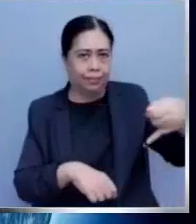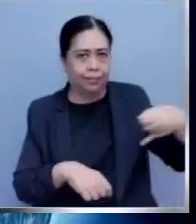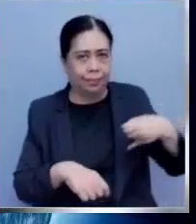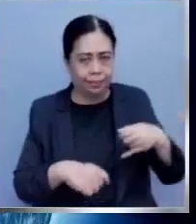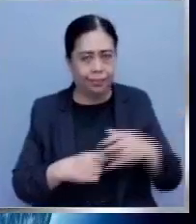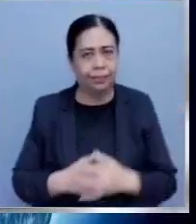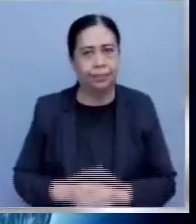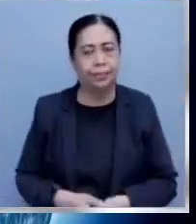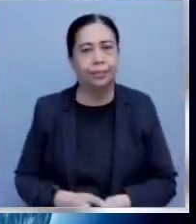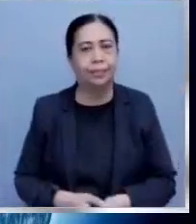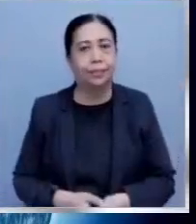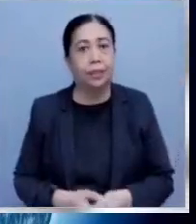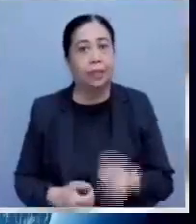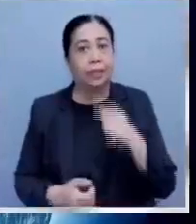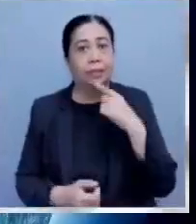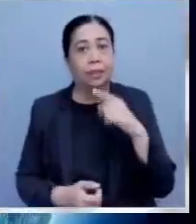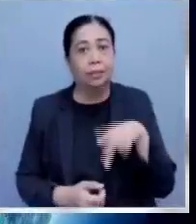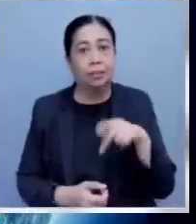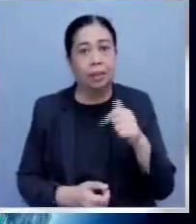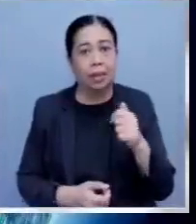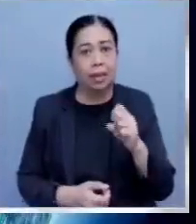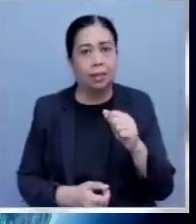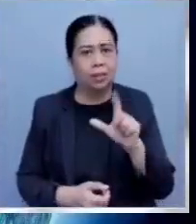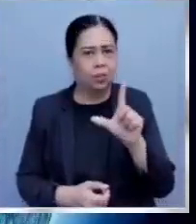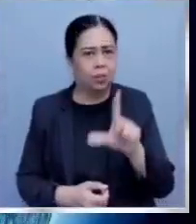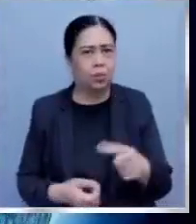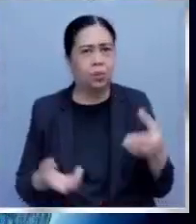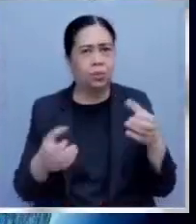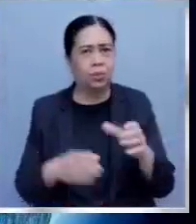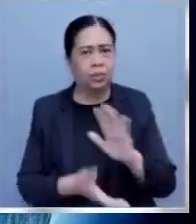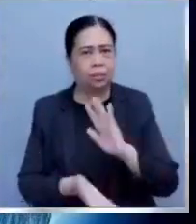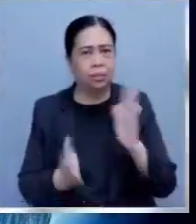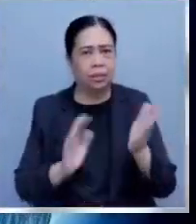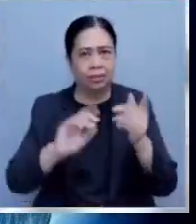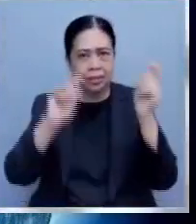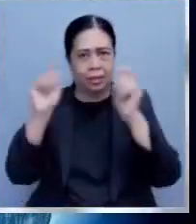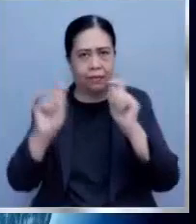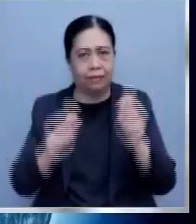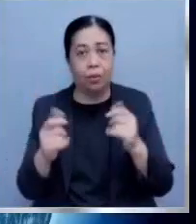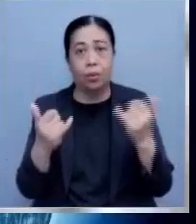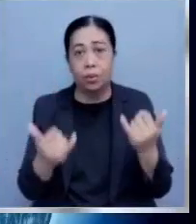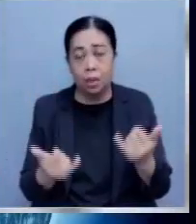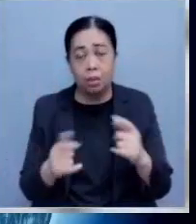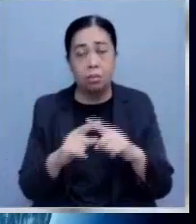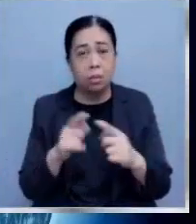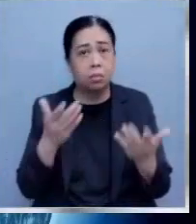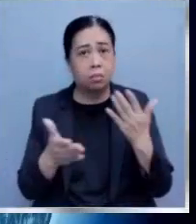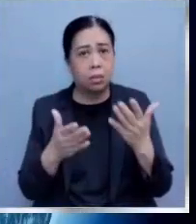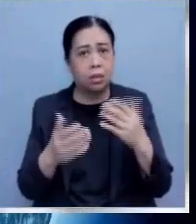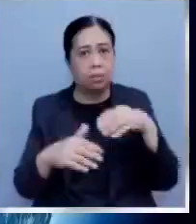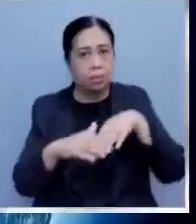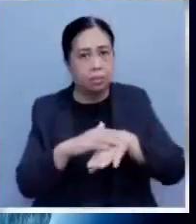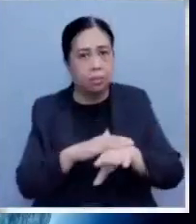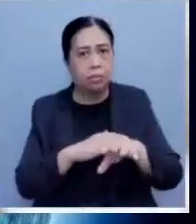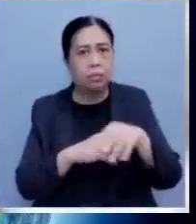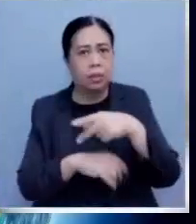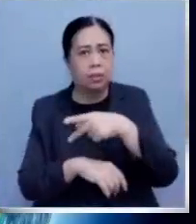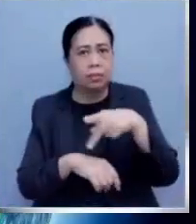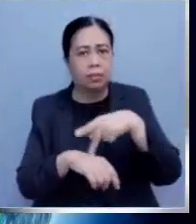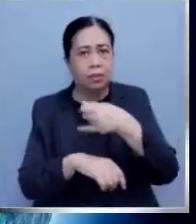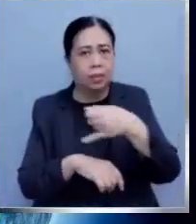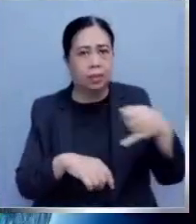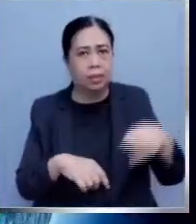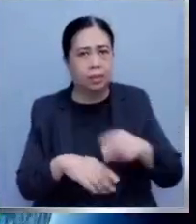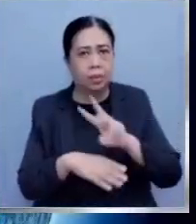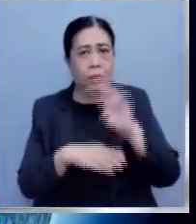Responsibility. Sabi ng PAGASA, mababa naman ang tsansa nitong maging bagyo sa ngayon, pero posibleng pumasok ito sa PAR sa weekend, kaya patuloy